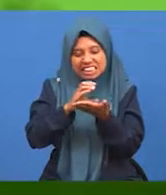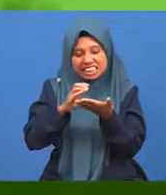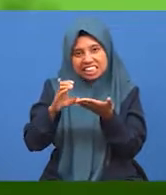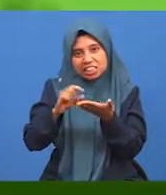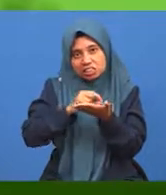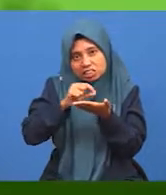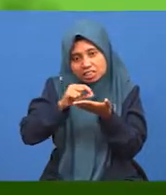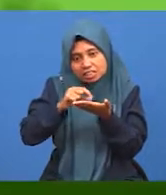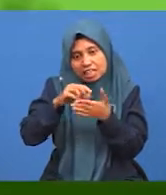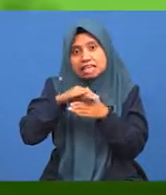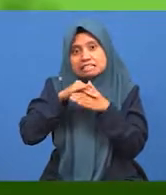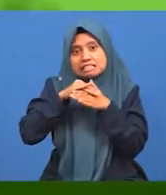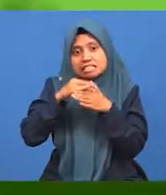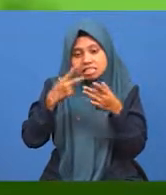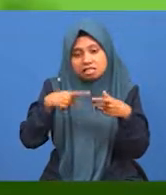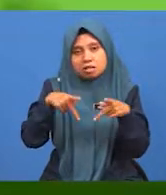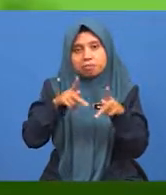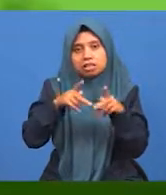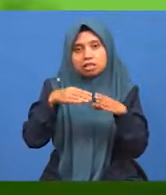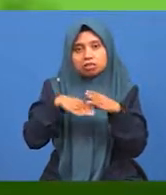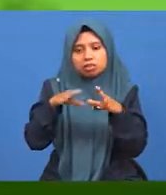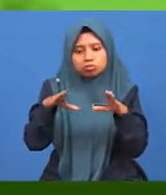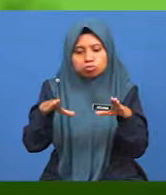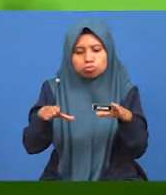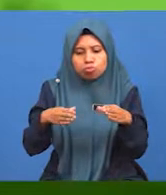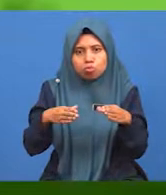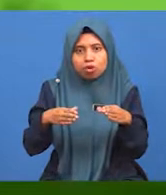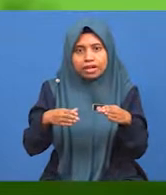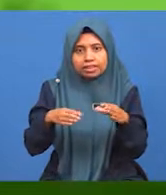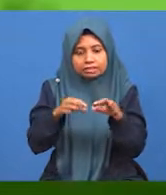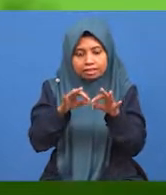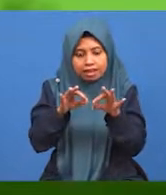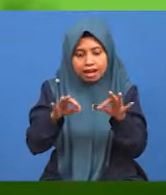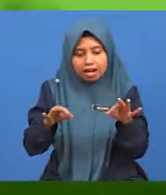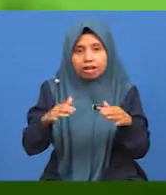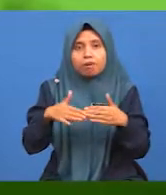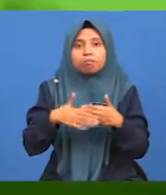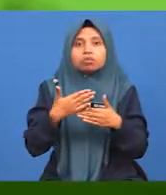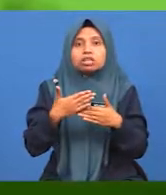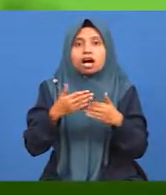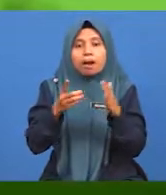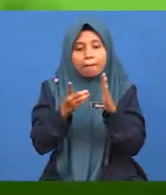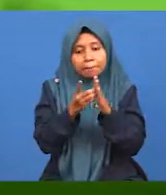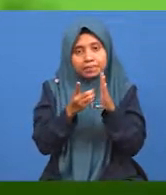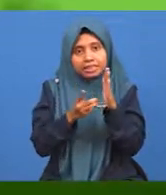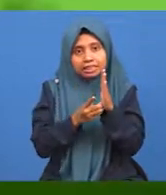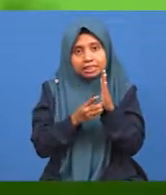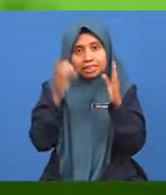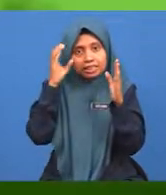mencatat isi-isi penting dan membina ayat mudah berdasarkan gambar diberi.